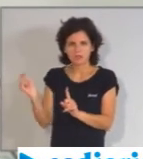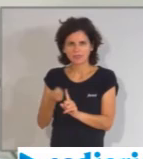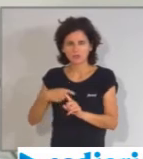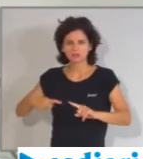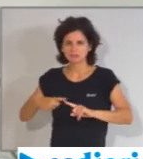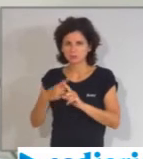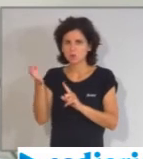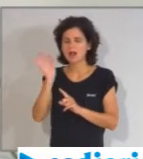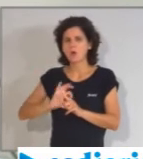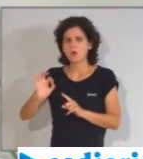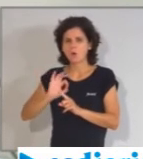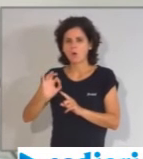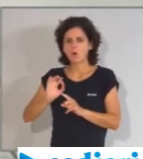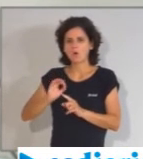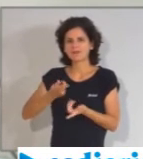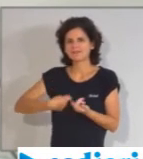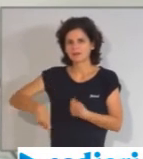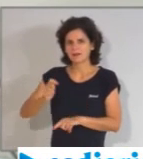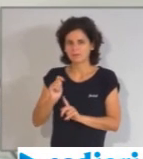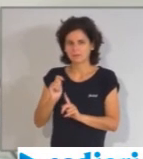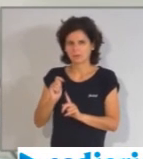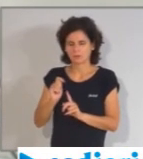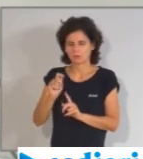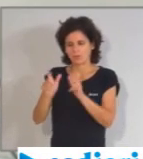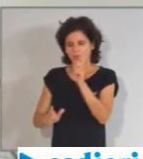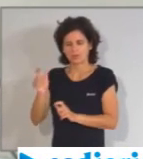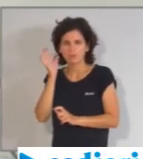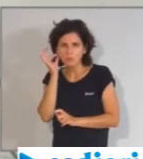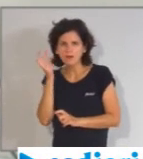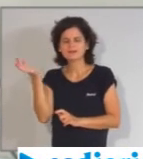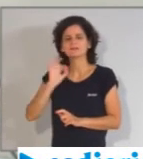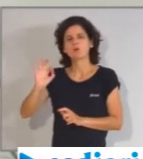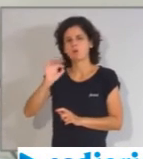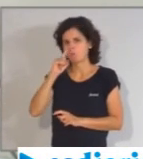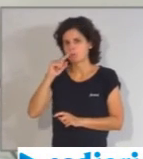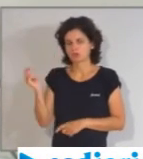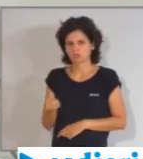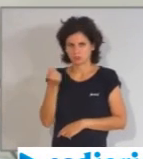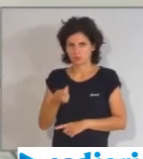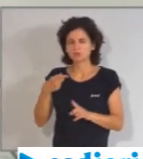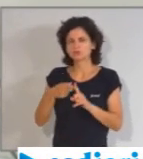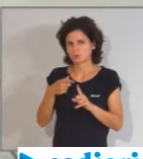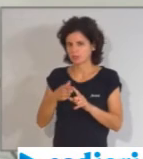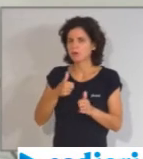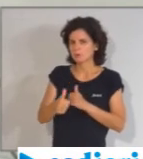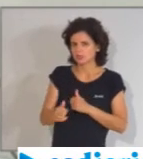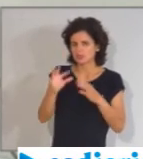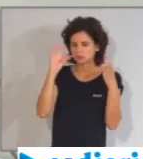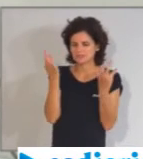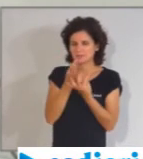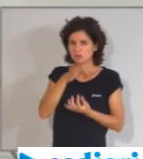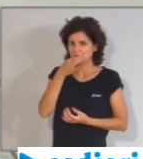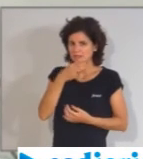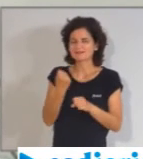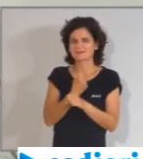context de prostitució. No? És una de les mesures a destacar, n'hi ha moltes més que tenen que veure amb tots aquests